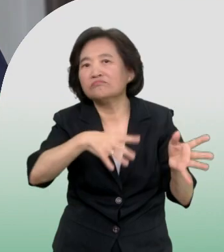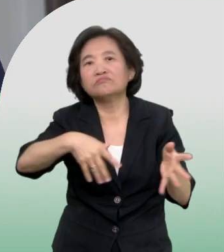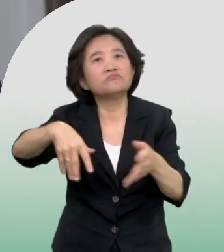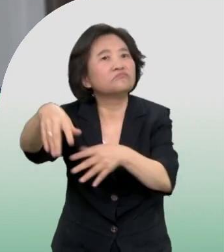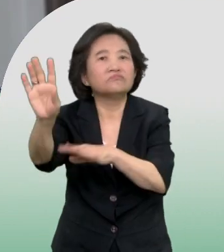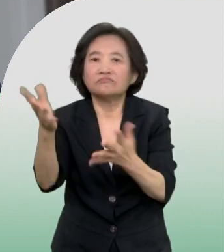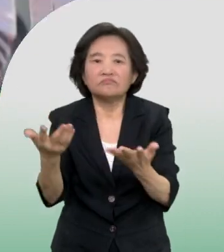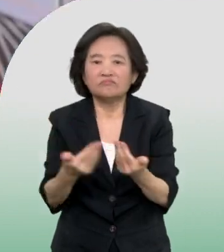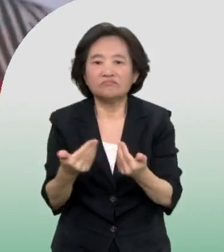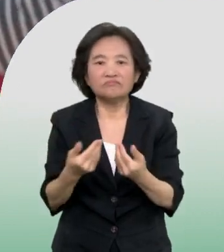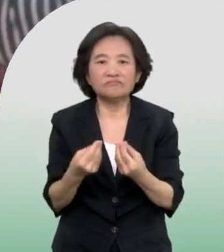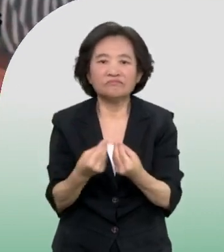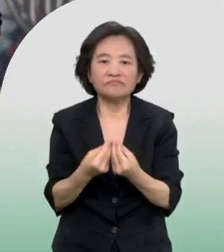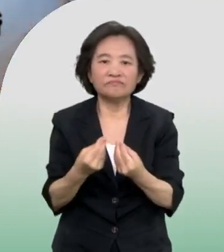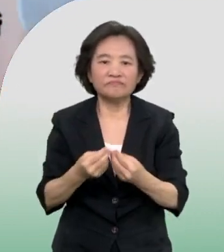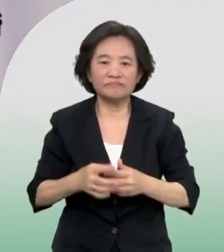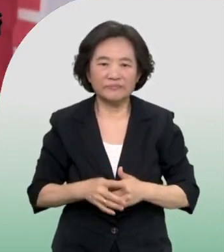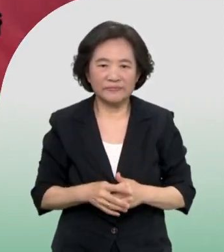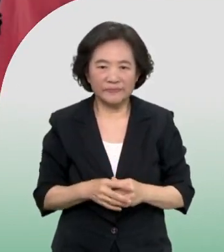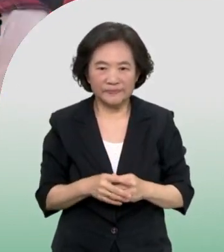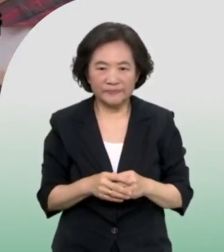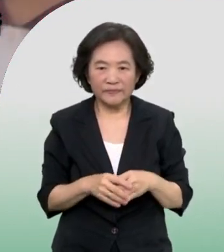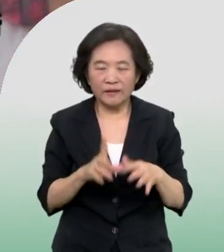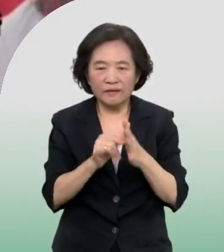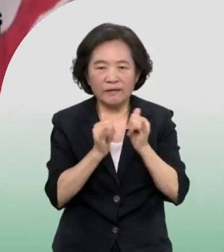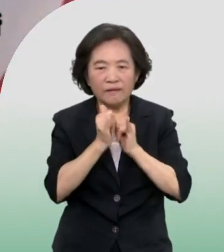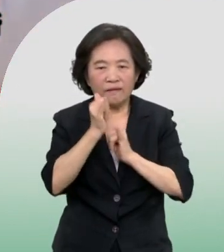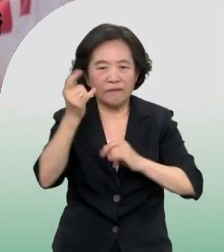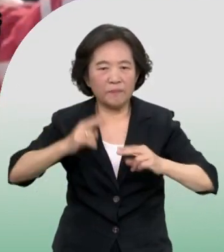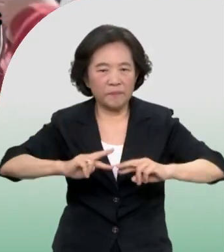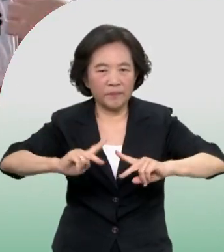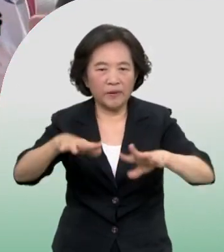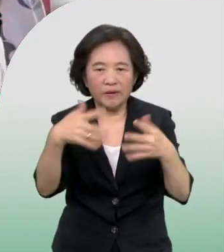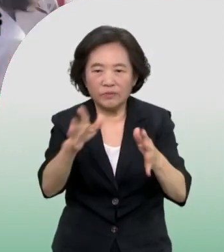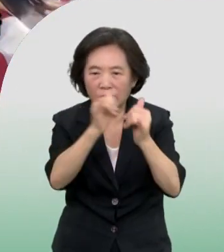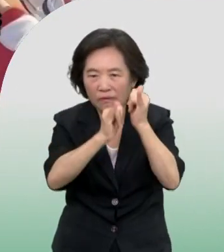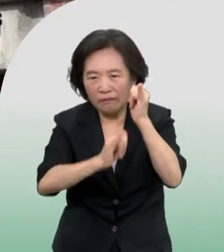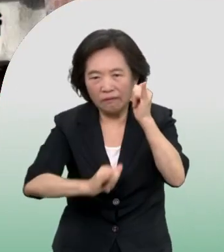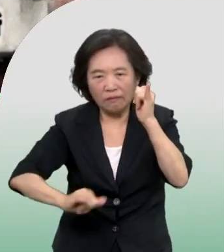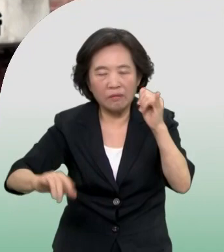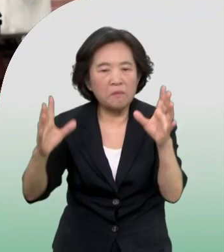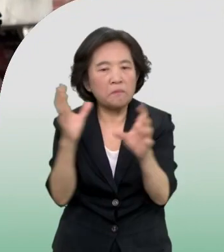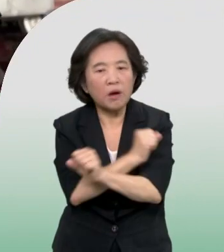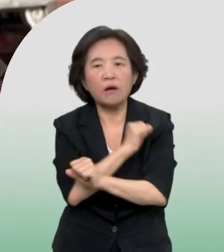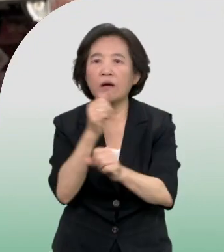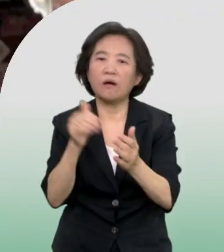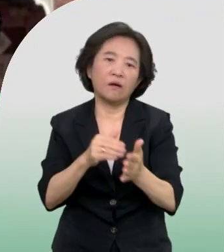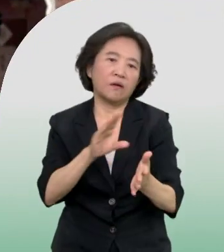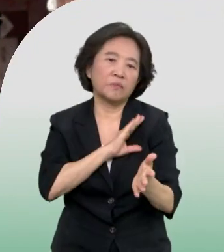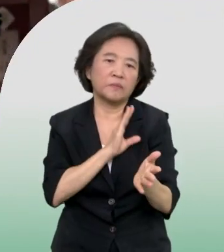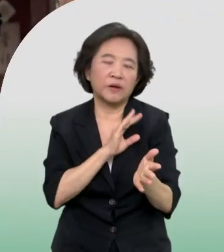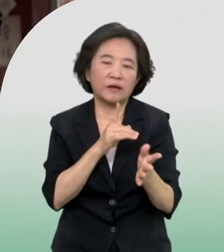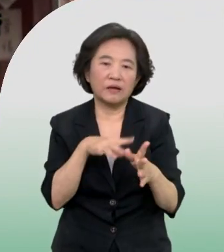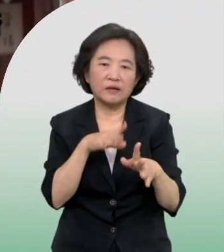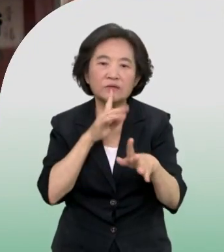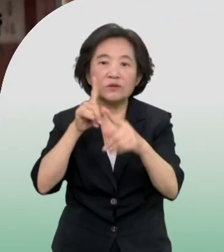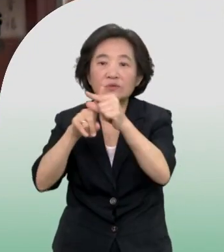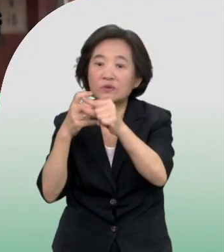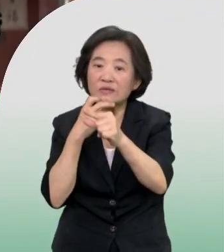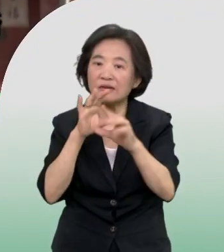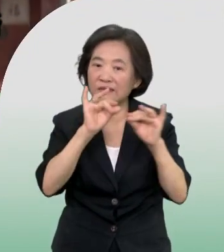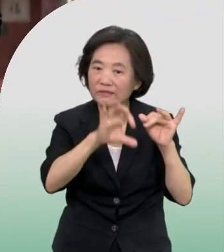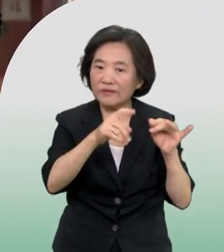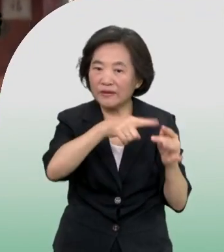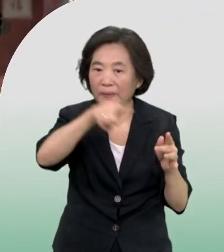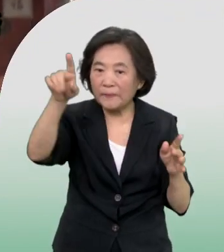部分，它就断掉。 溪腿口边东道是问摩托是很摩托嘞，对中肉都提供，